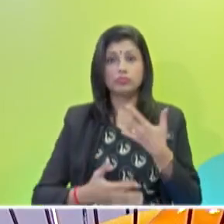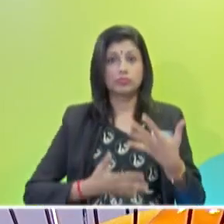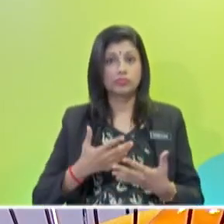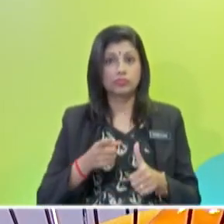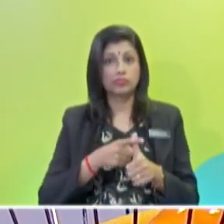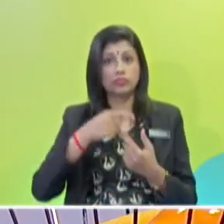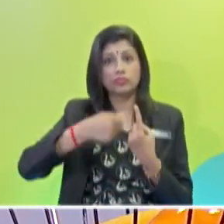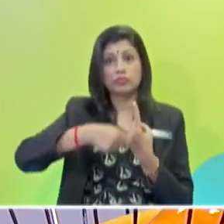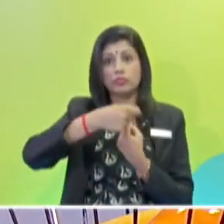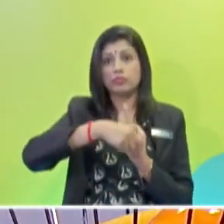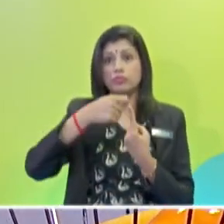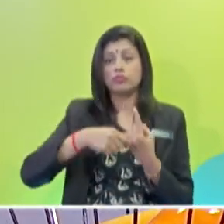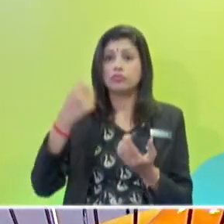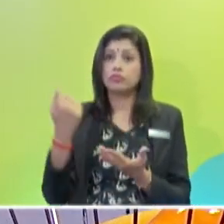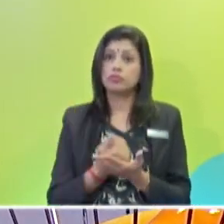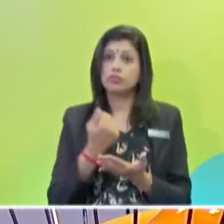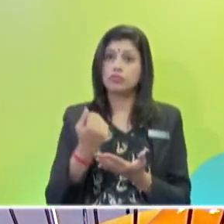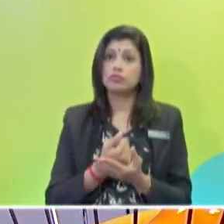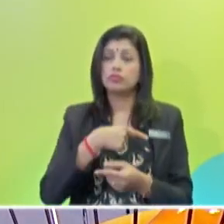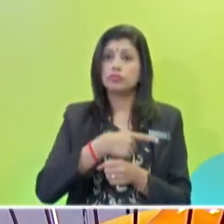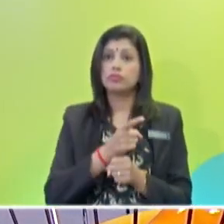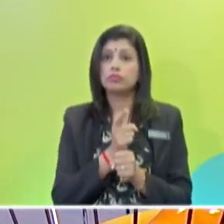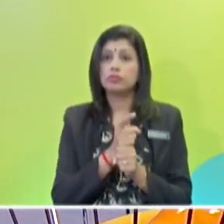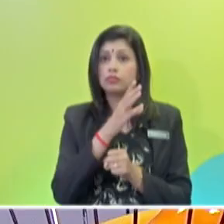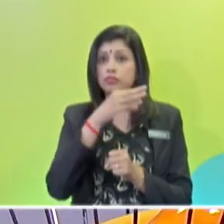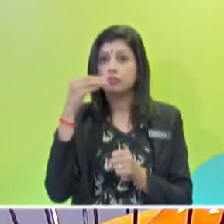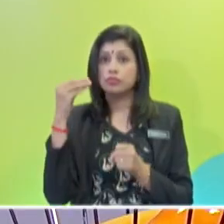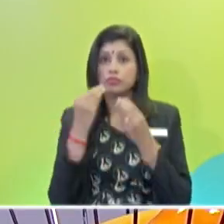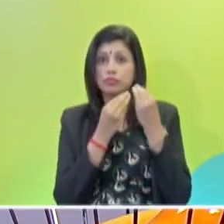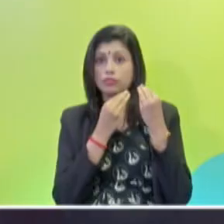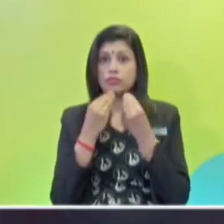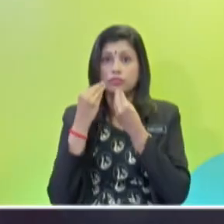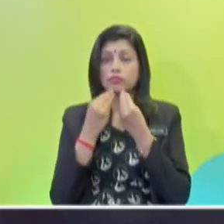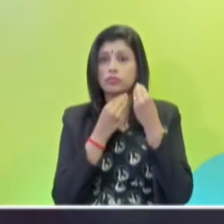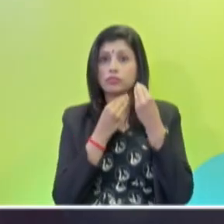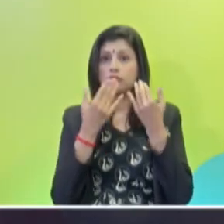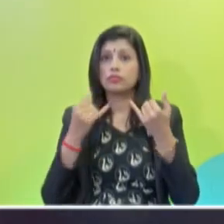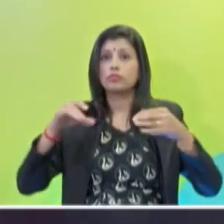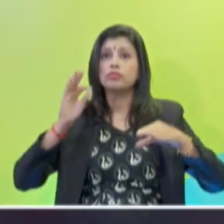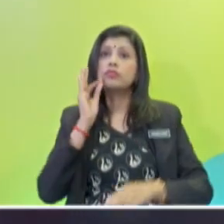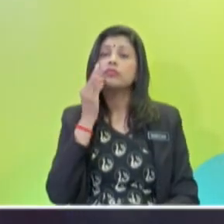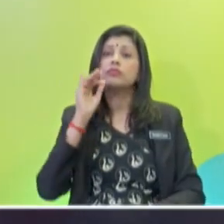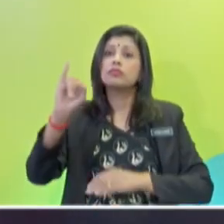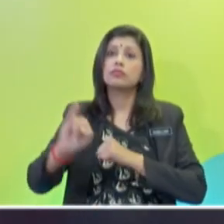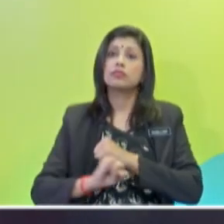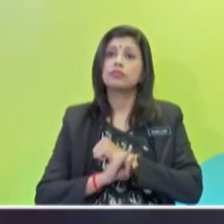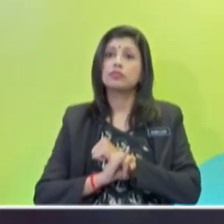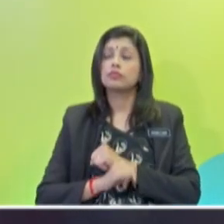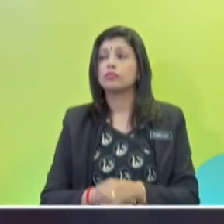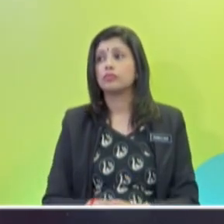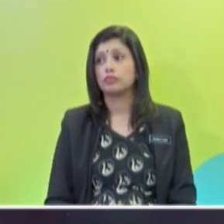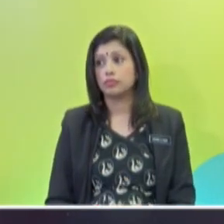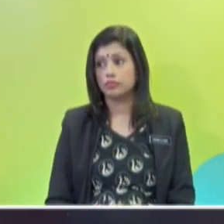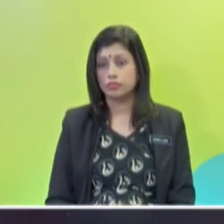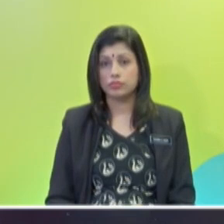ada pisang, mangga, rambutan dan juga tembikai. Sekarang padankan pula buah import. Okey, boleh pertama, cikgu. Yang pertama kalau kita tengok ini adalah